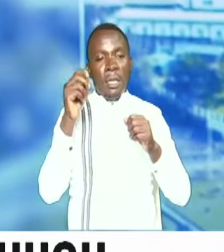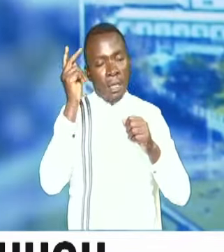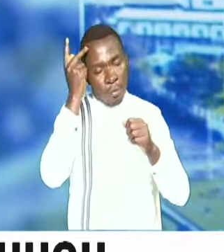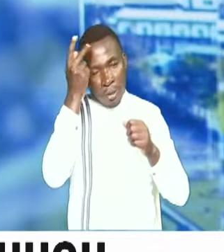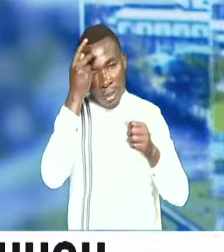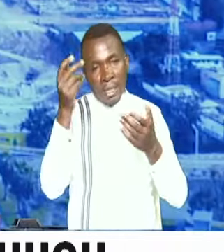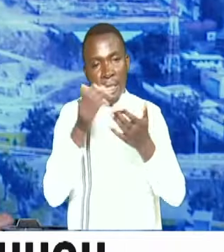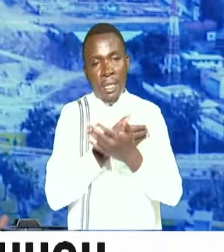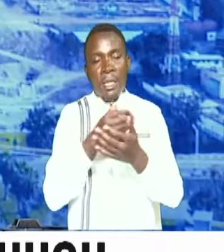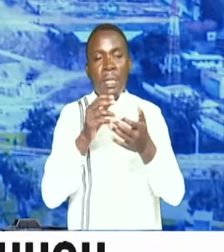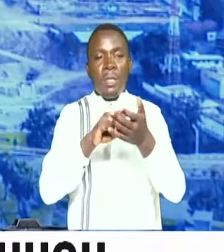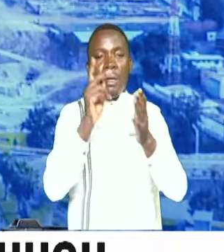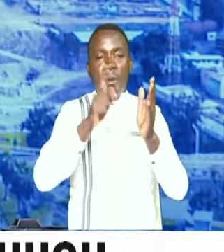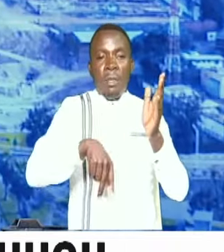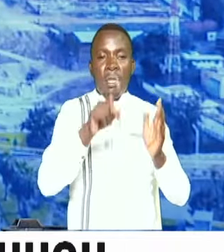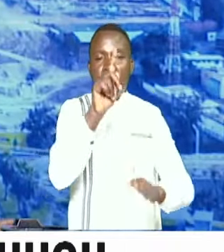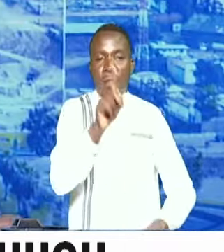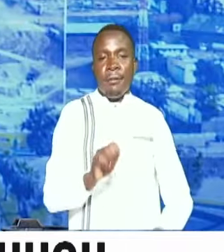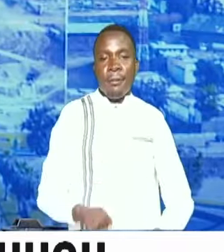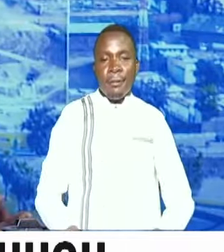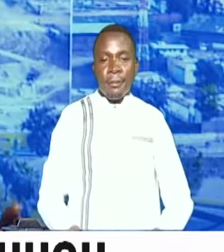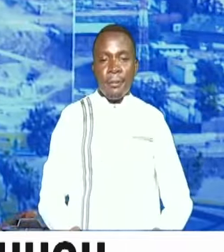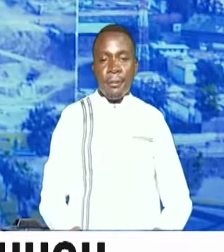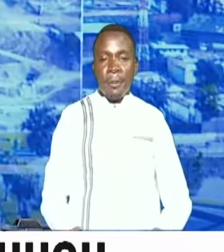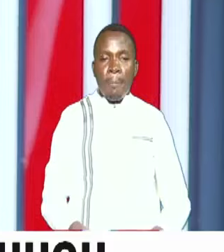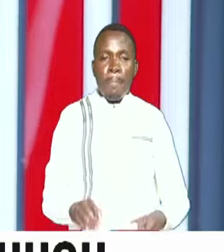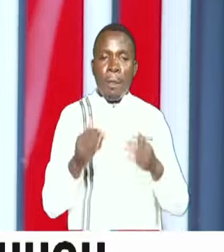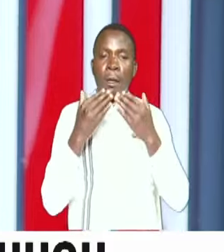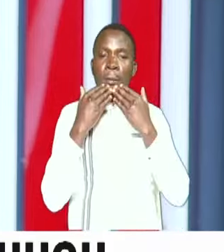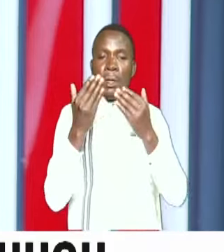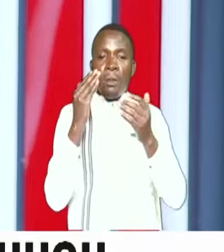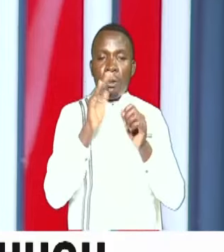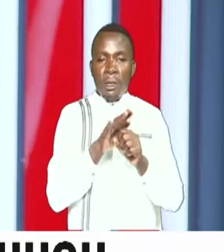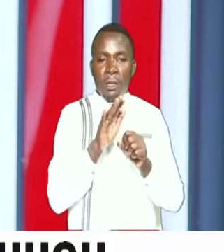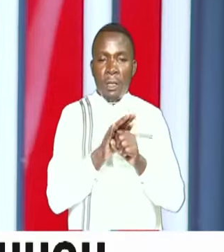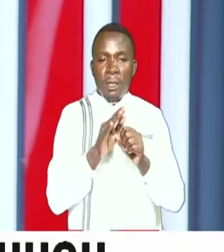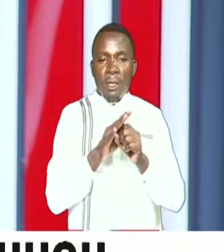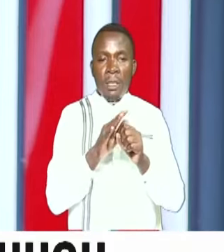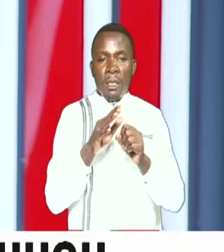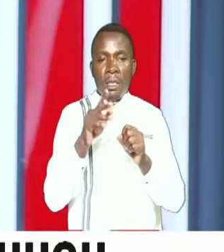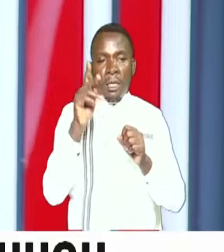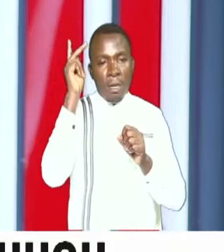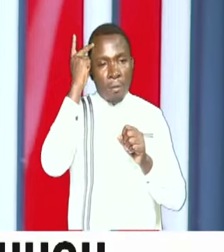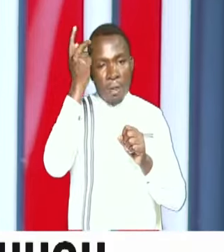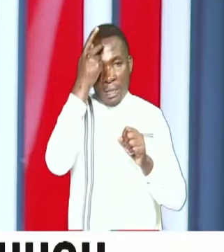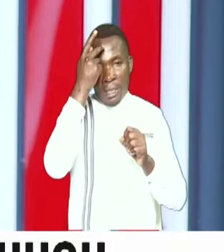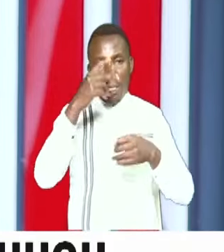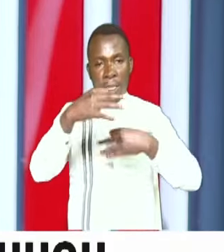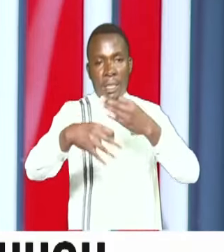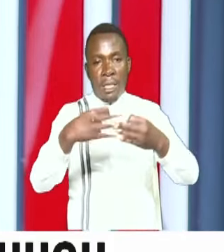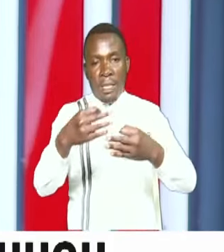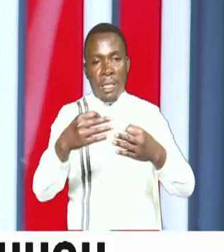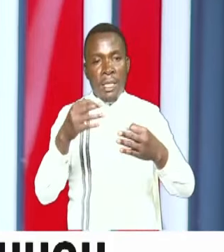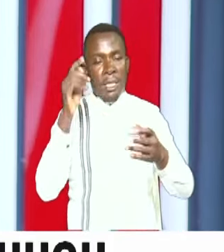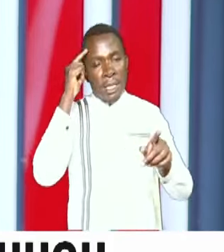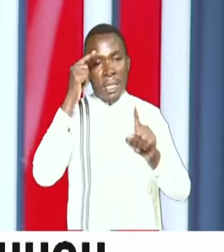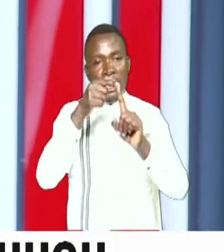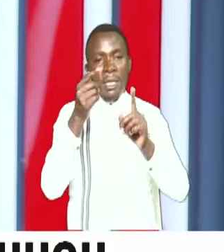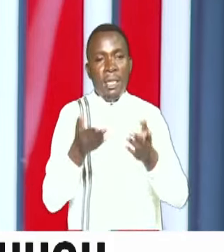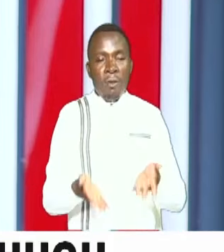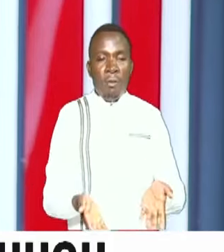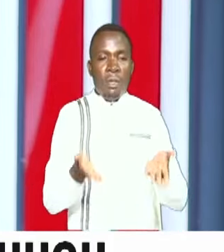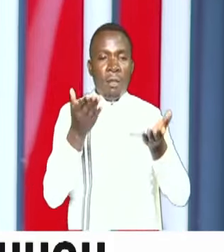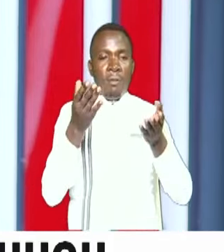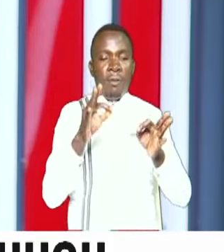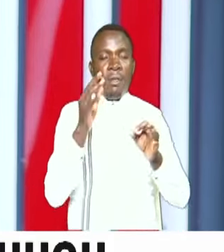iki murakoze politiki y'inganda igamije kuzamura ibyo ibikorwa n'inganda